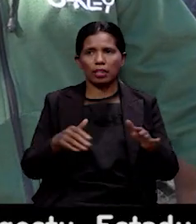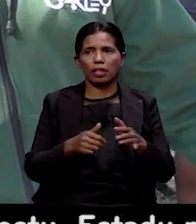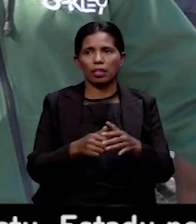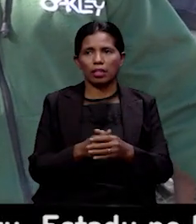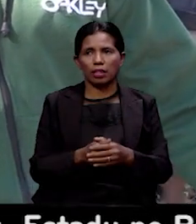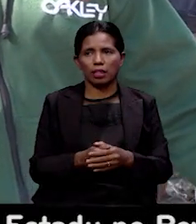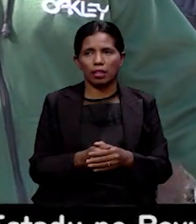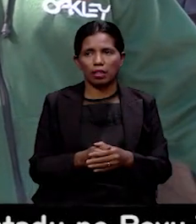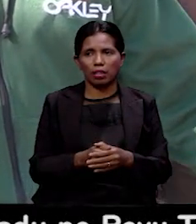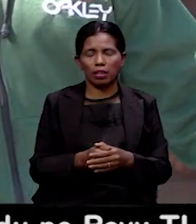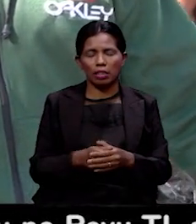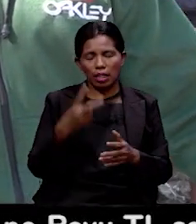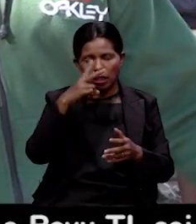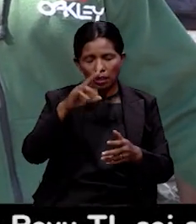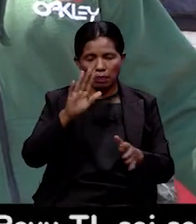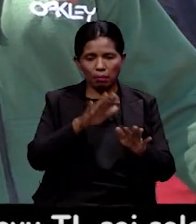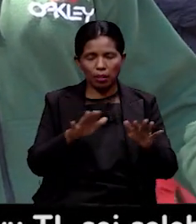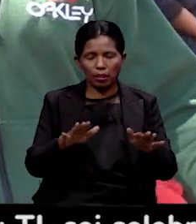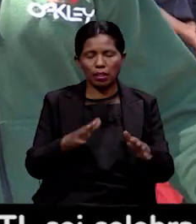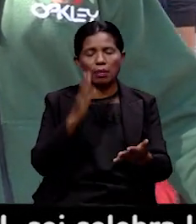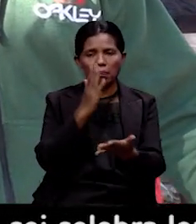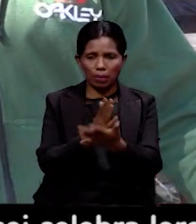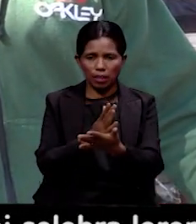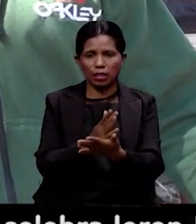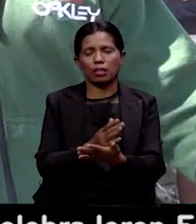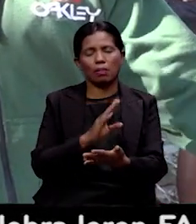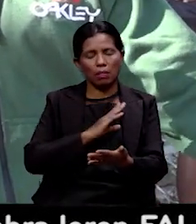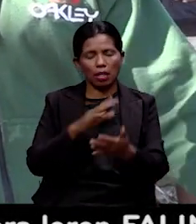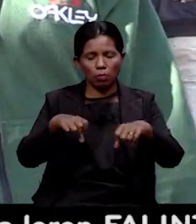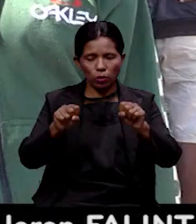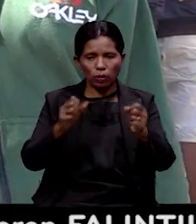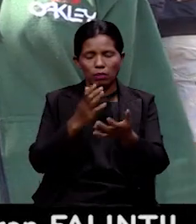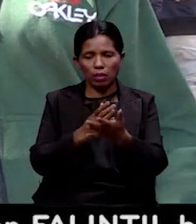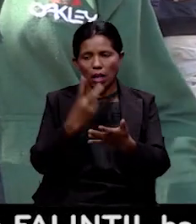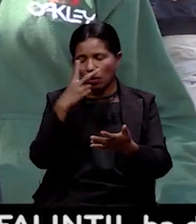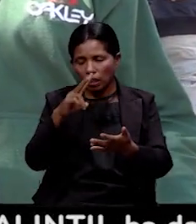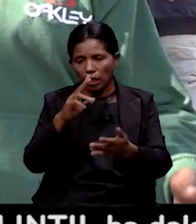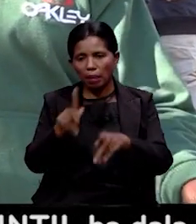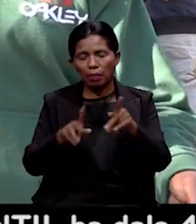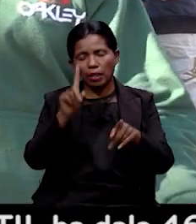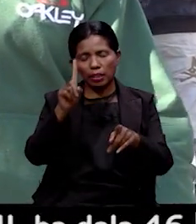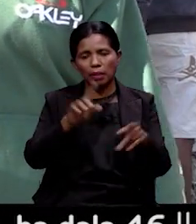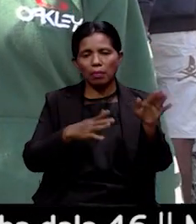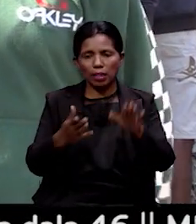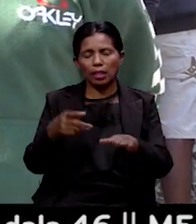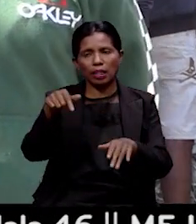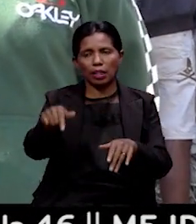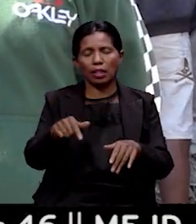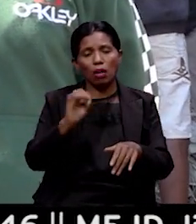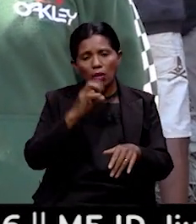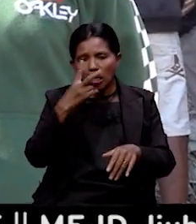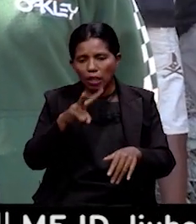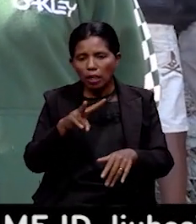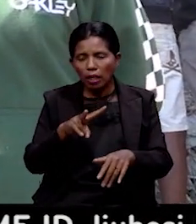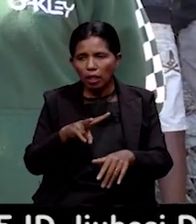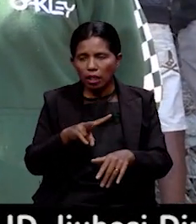antau niat para hau, ni dia mau para lai, ah emera mati lai krai kan, emang hamus para hari hari hau dia ngus nai, antau hamrikin